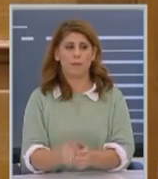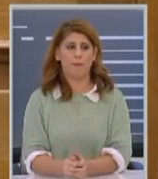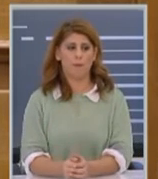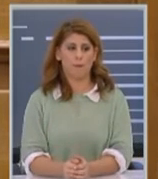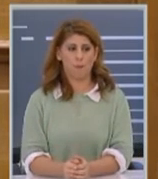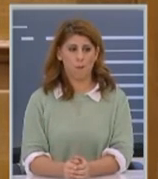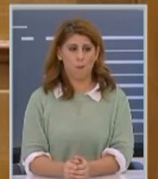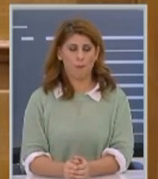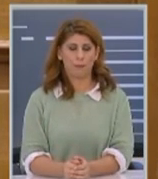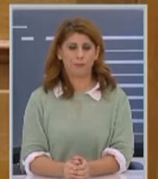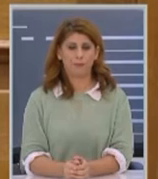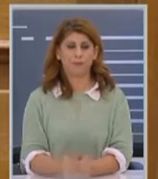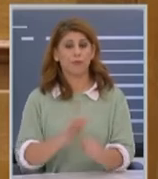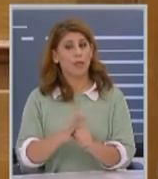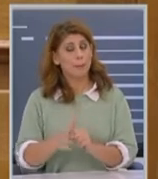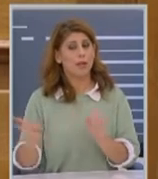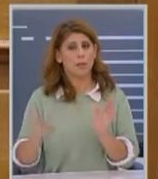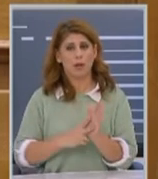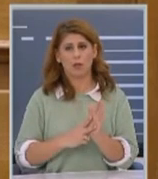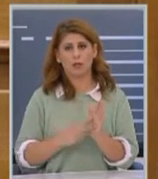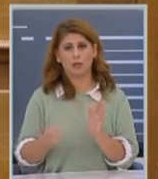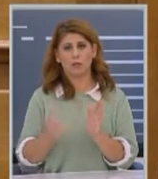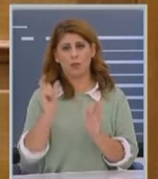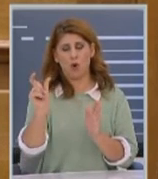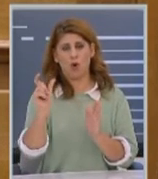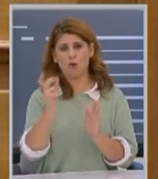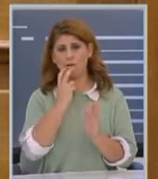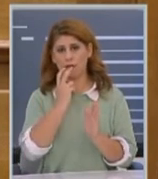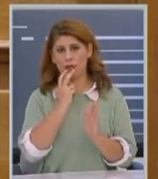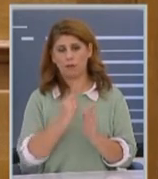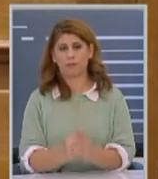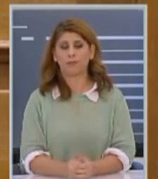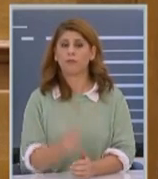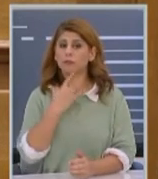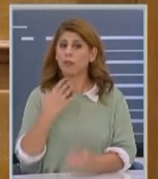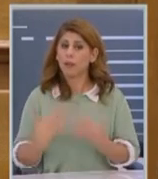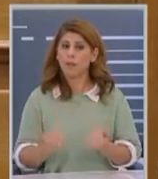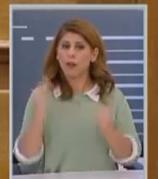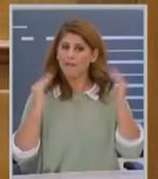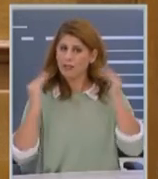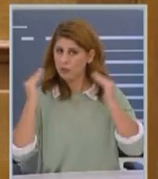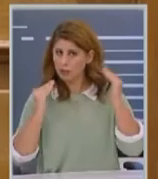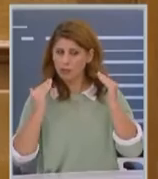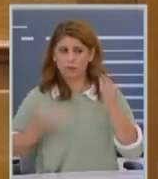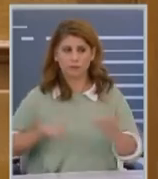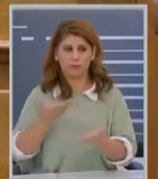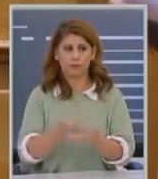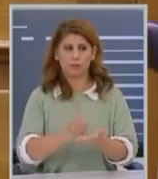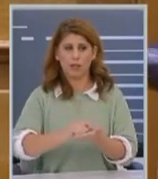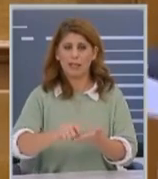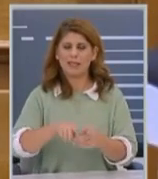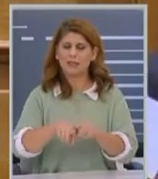Δηλαδή πλήρης απαγόρευση της χρήσης του όρου φέτας. Και επειδή υπάρχουν αμφισβητείες, καταθέτω τη